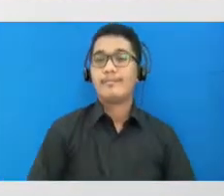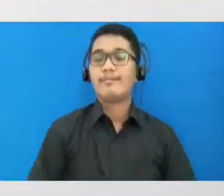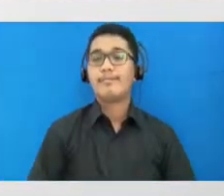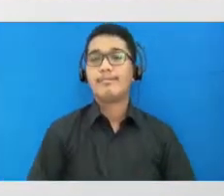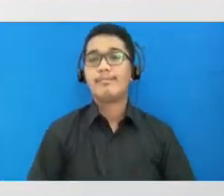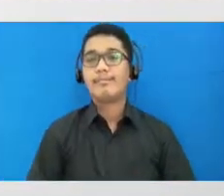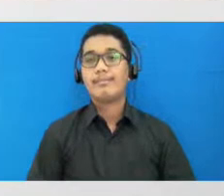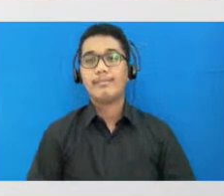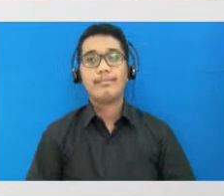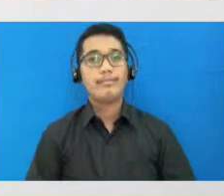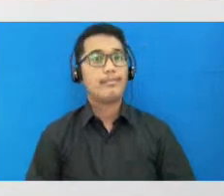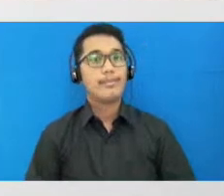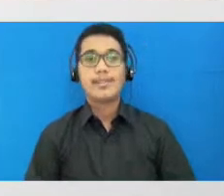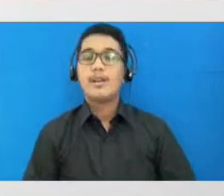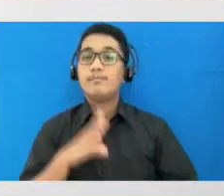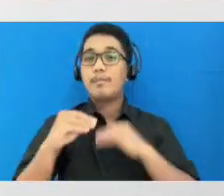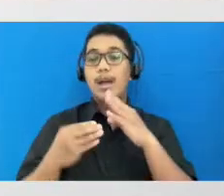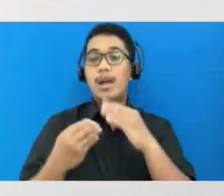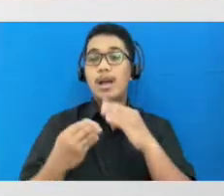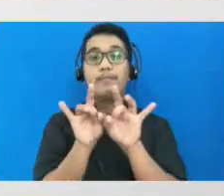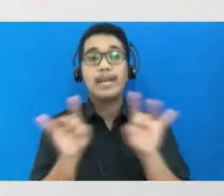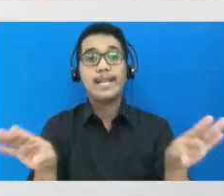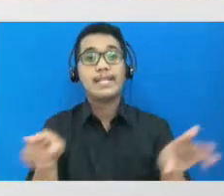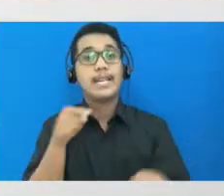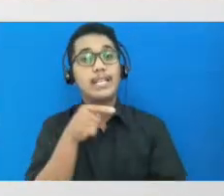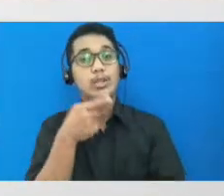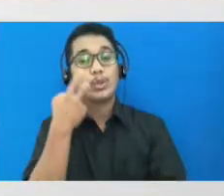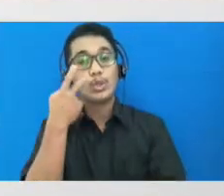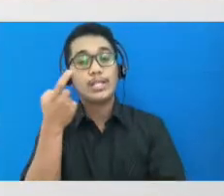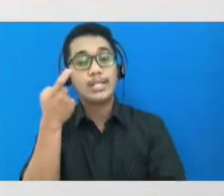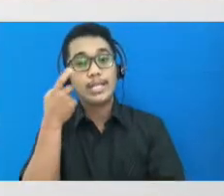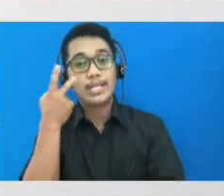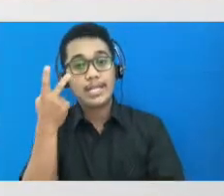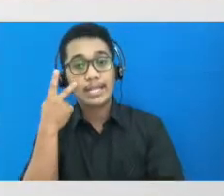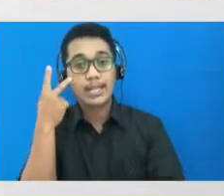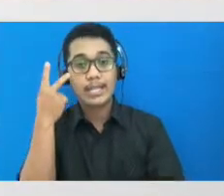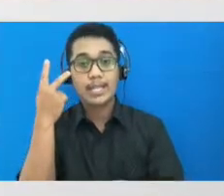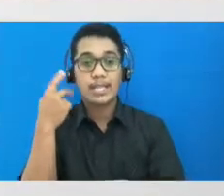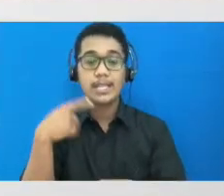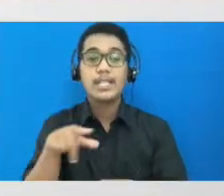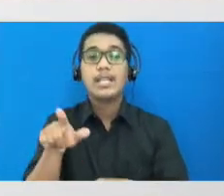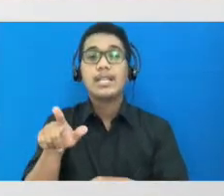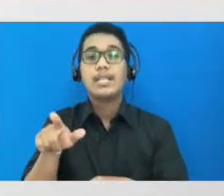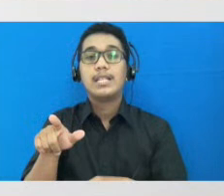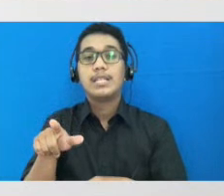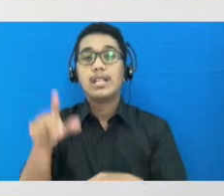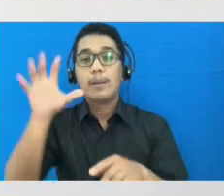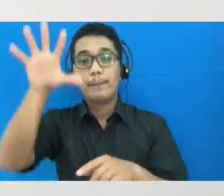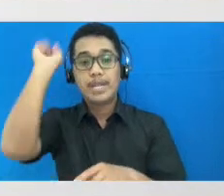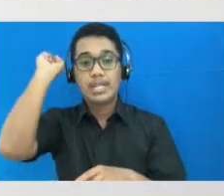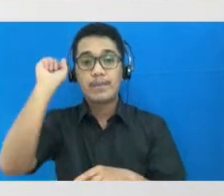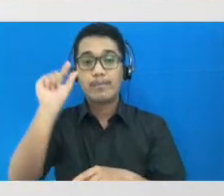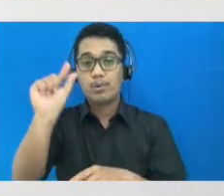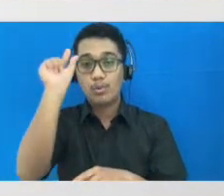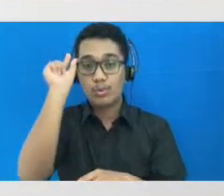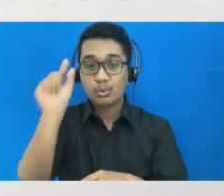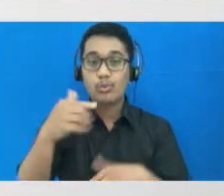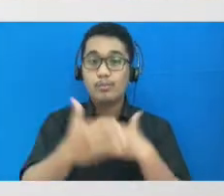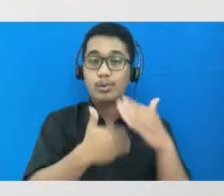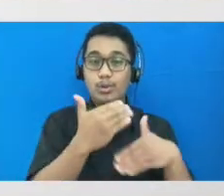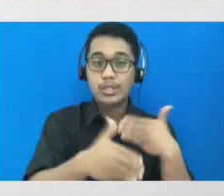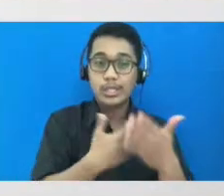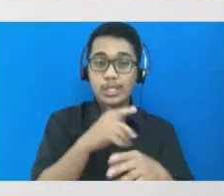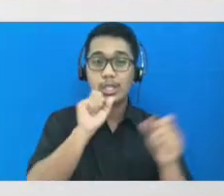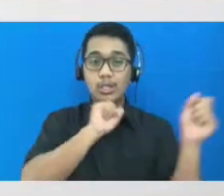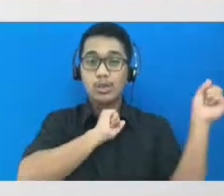proses pembahasan tersebut terlihat dari philosophical, legal basisnya, prinsip dalam pemrosesan, konsep